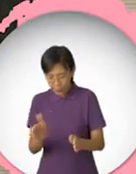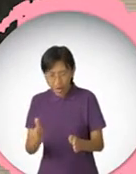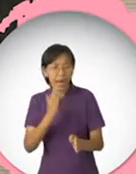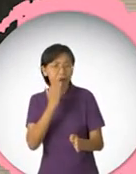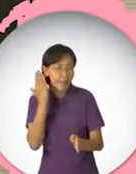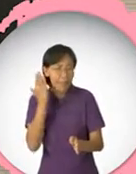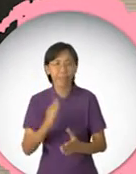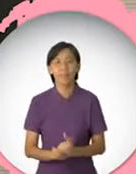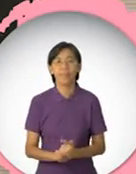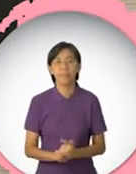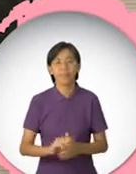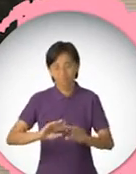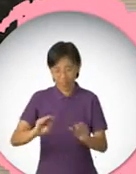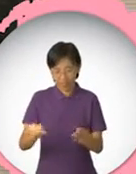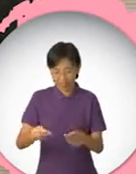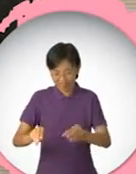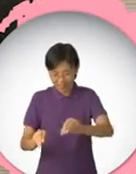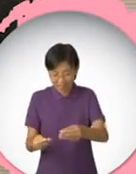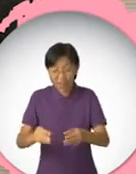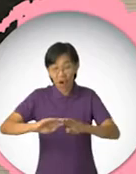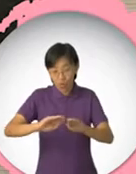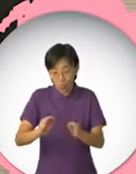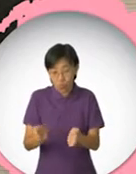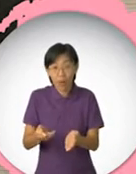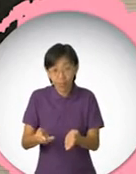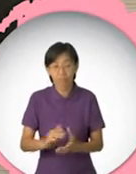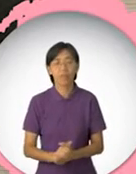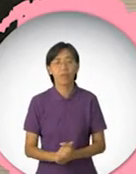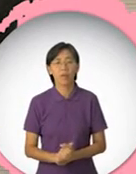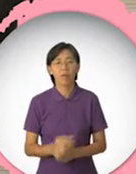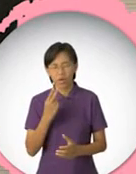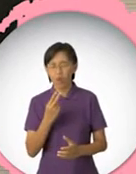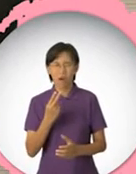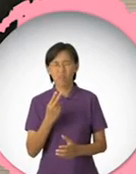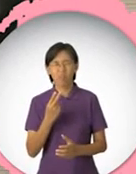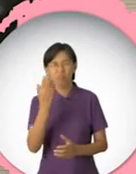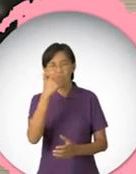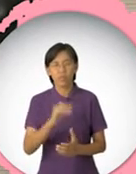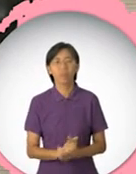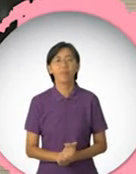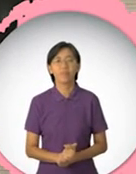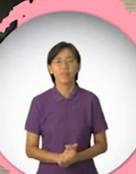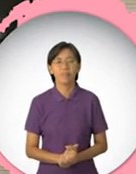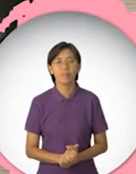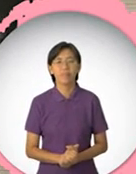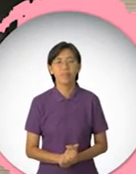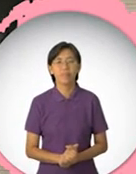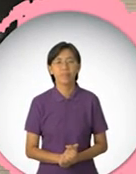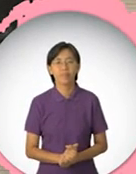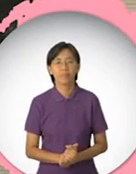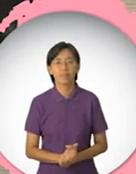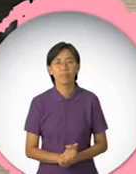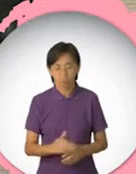ผม นะคะแล้วก็ถ้าตอนที่เรารีดอะค่ะถ้ามันมีลักษณะไม่ค่อยสวยแบบเนี้ยเวลาเรารีดหน้าของโดอะ